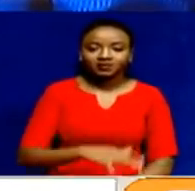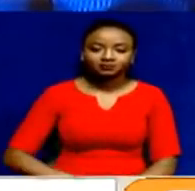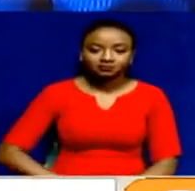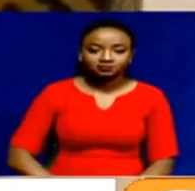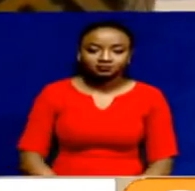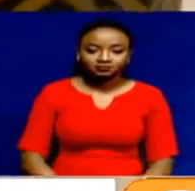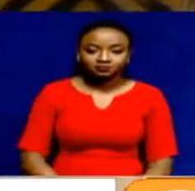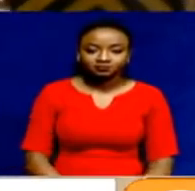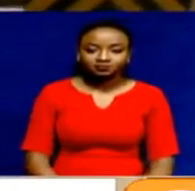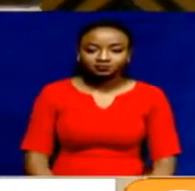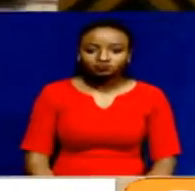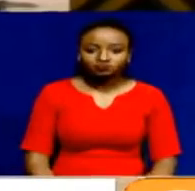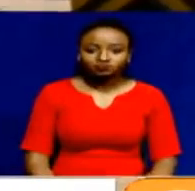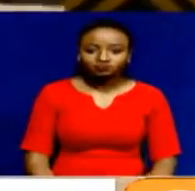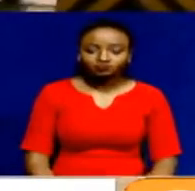zaidi.